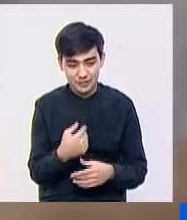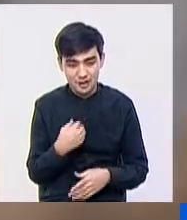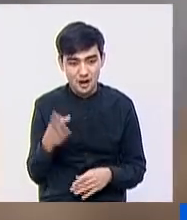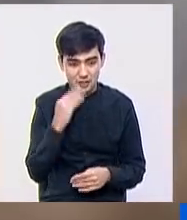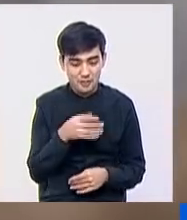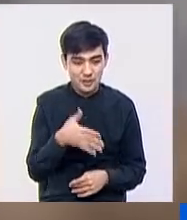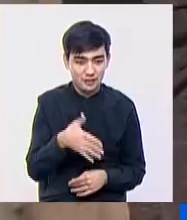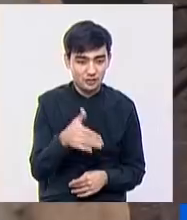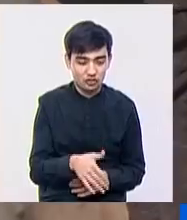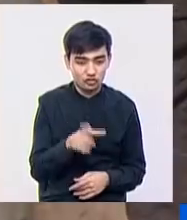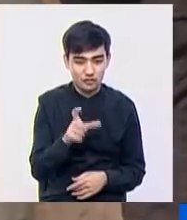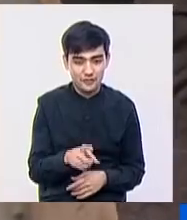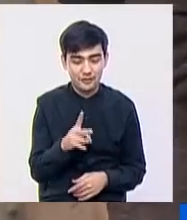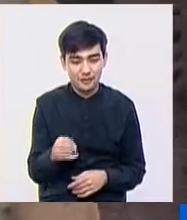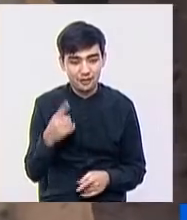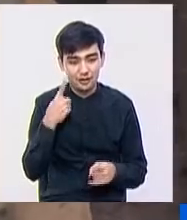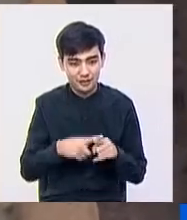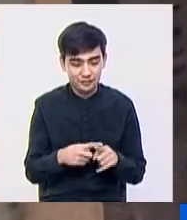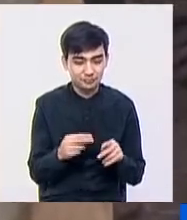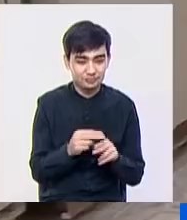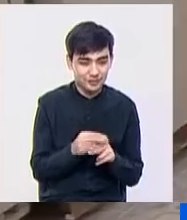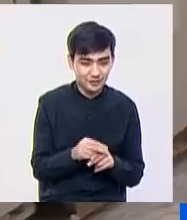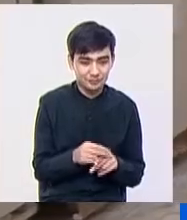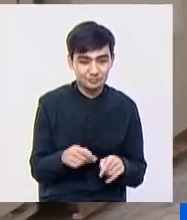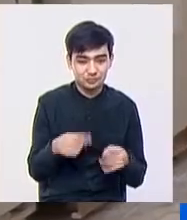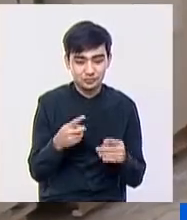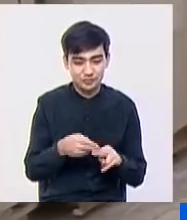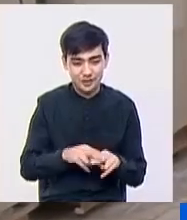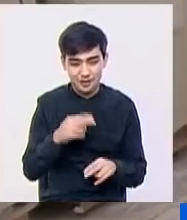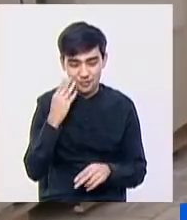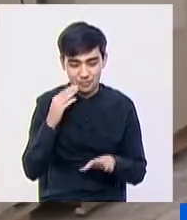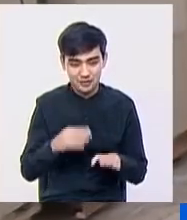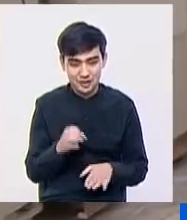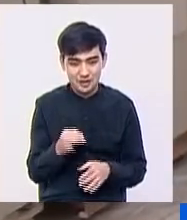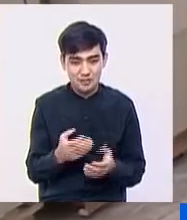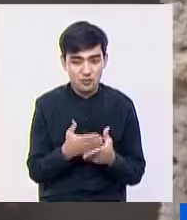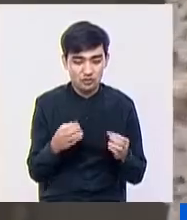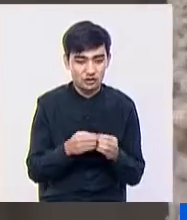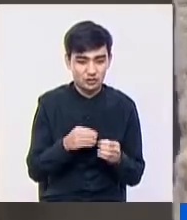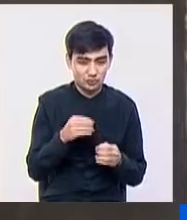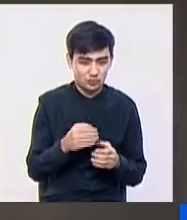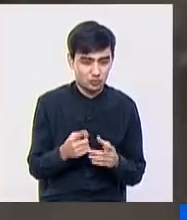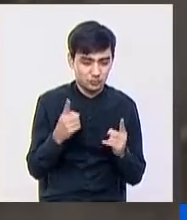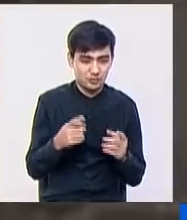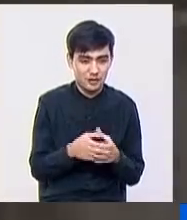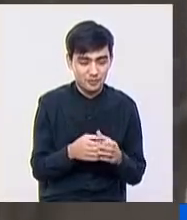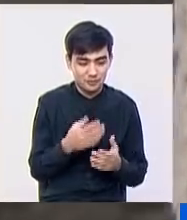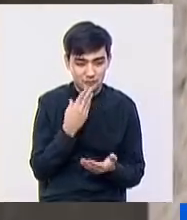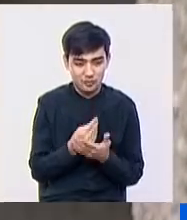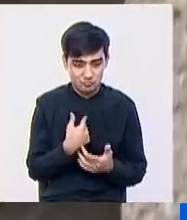предоставить 5000 человек и технику для восстановления мегаполиса. Более 10 крупных компаний выразили